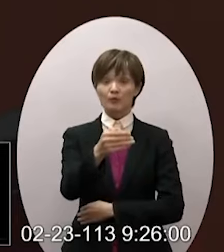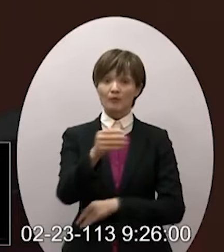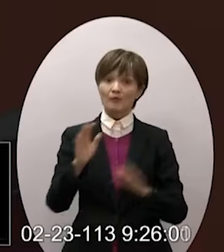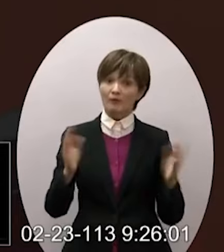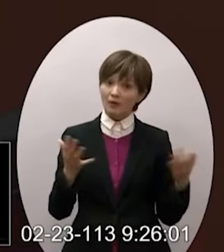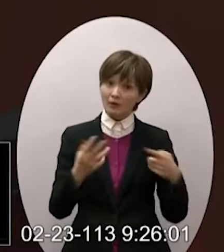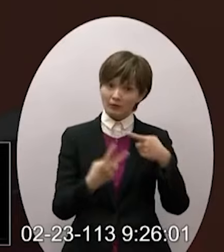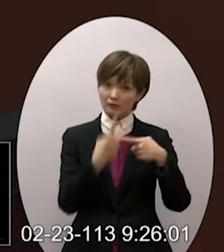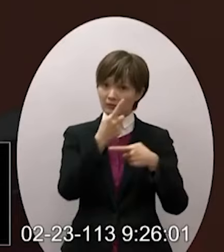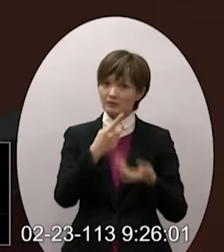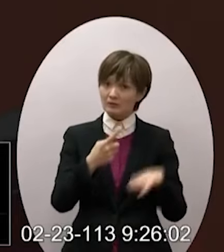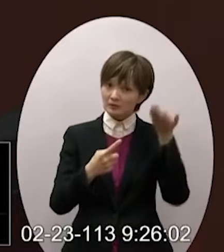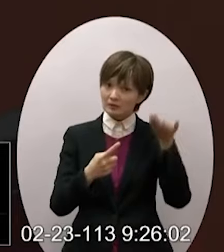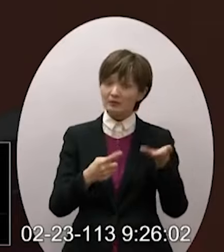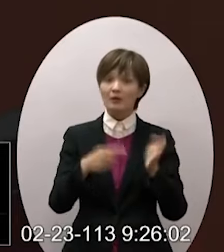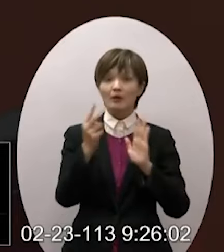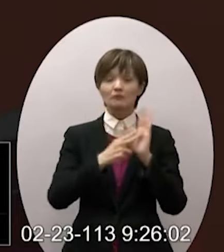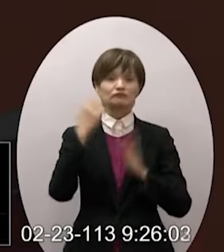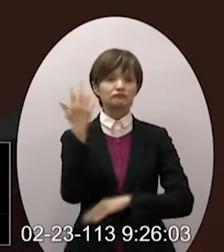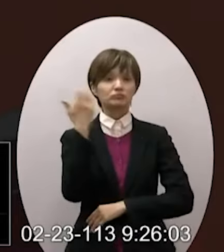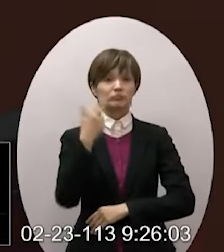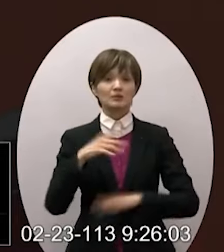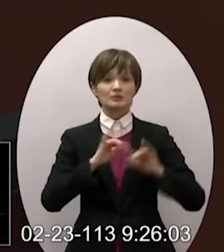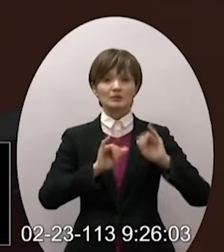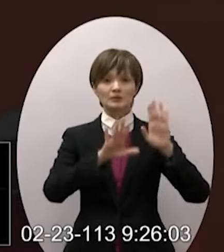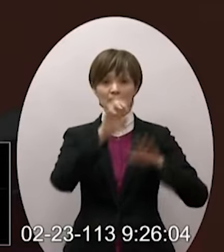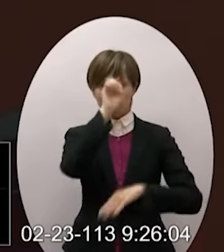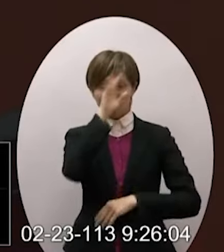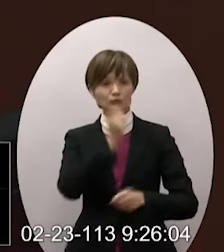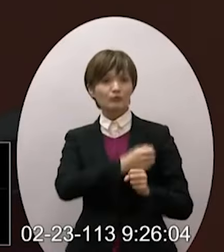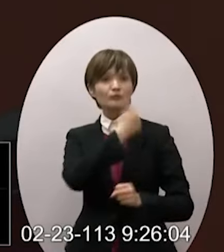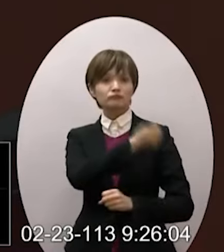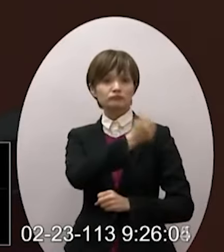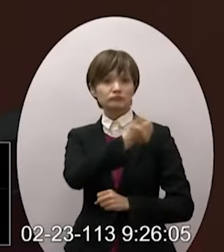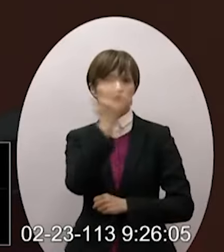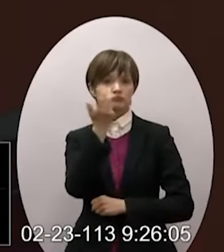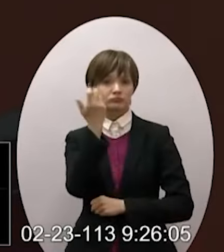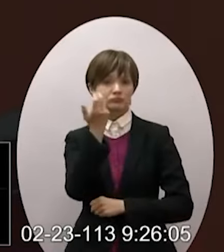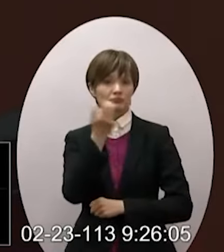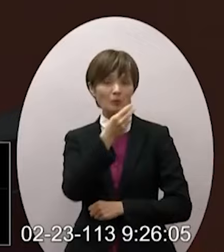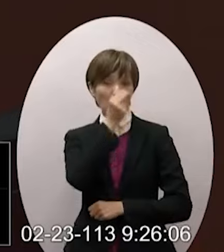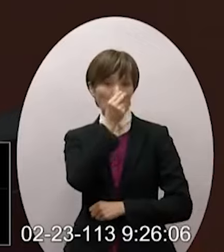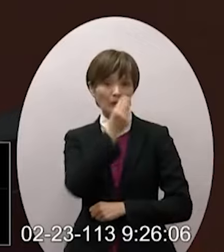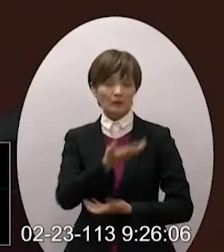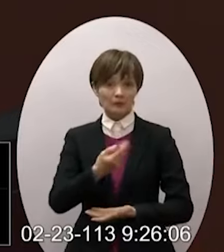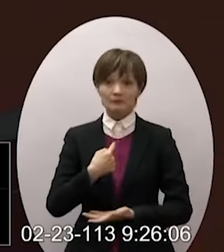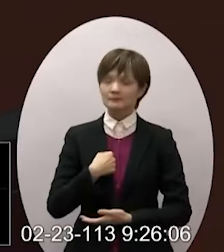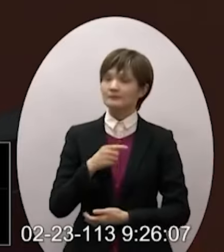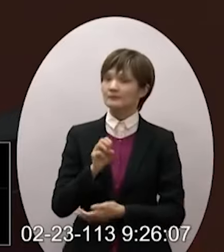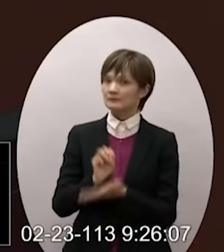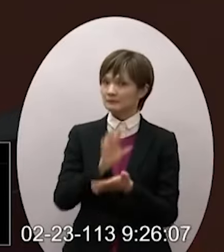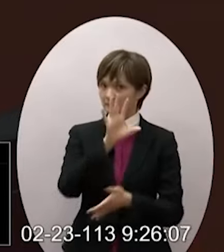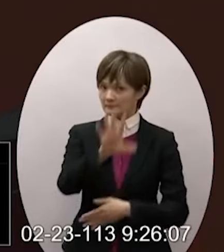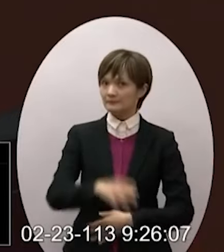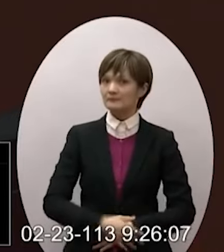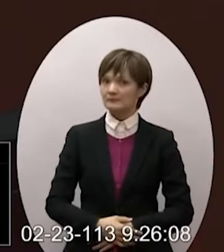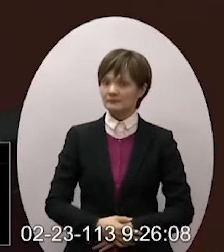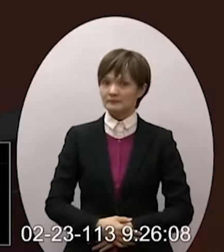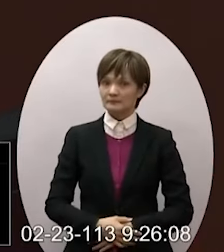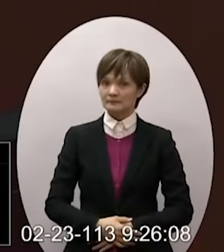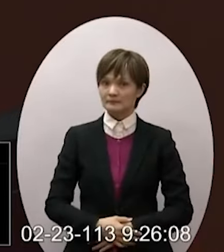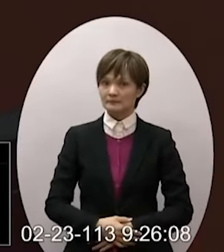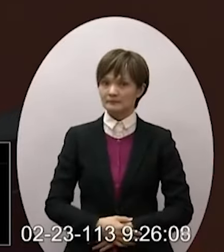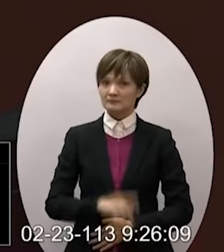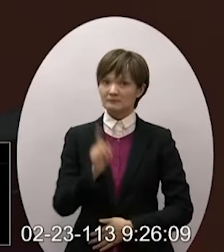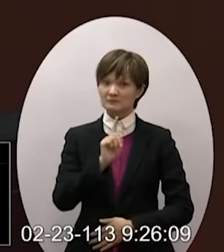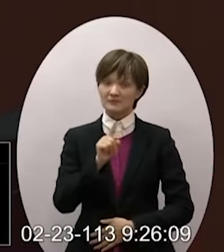一半以上在吹嘘民进党做得多棒。这我只有8个字送给这个报告了。叫做